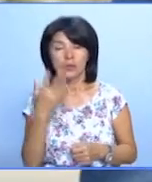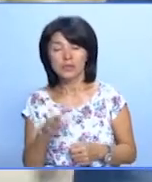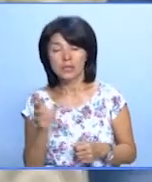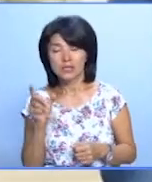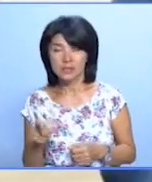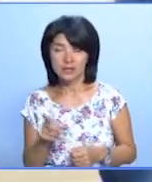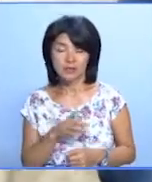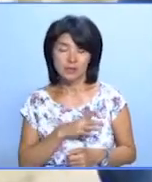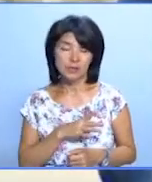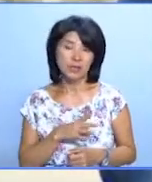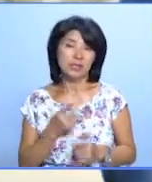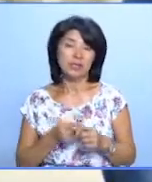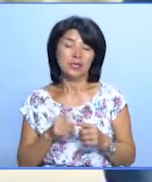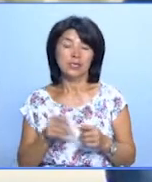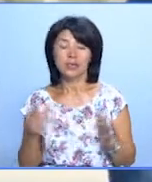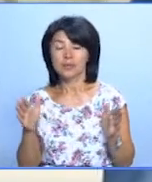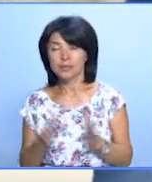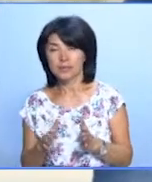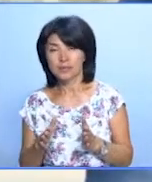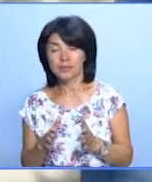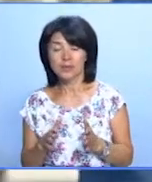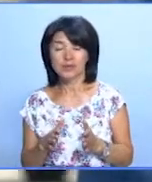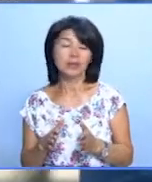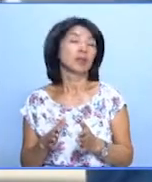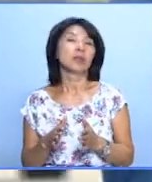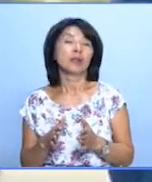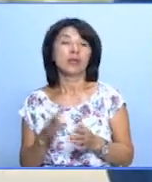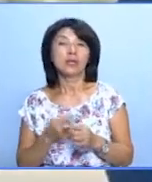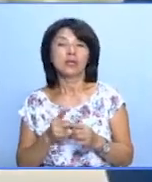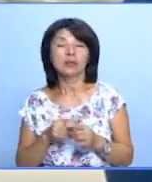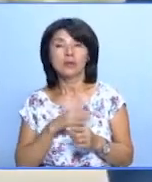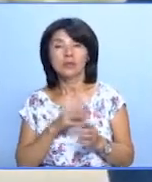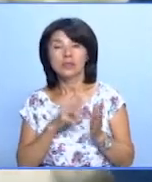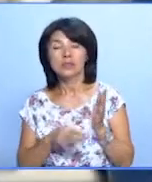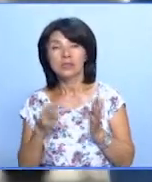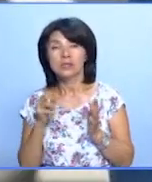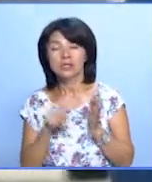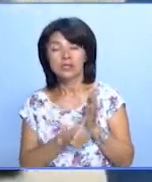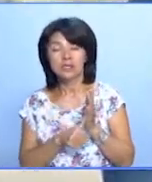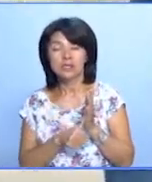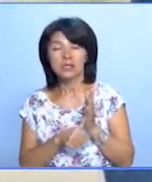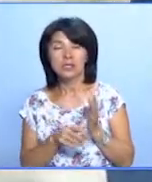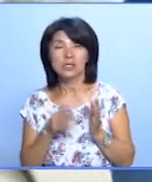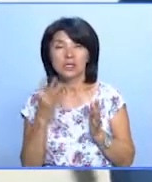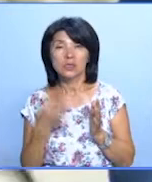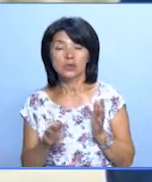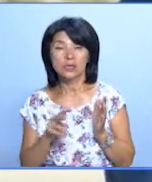Нақты бұл қара кішкентай малға, нақтылау айтқанды кезде 86 тоқтыға,